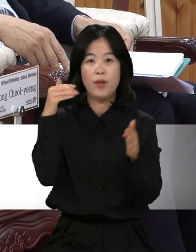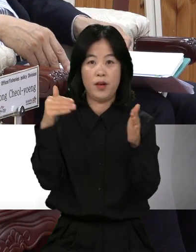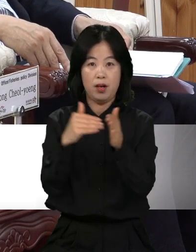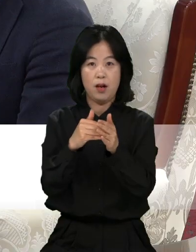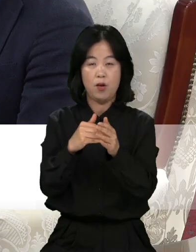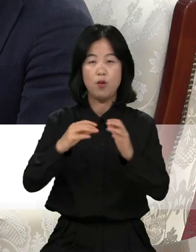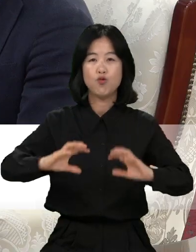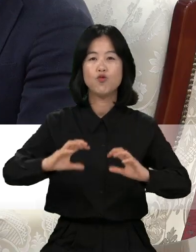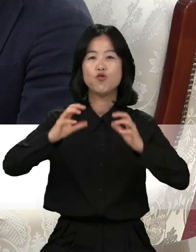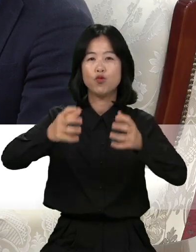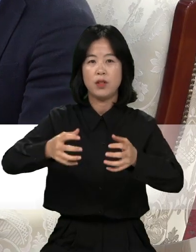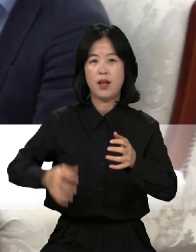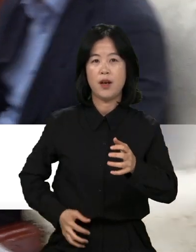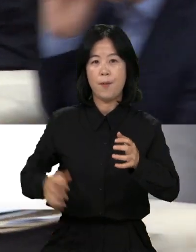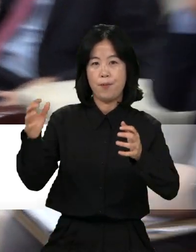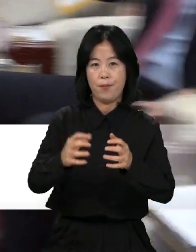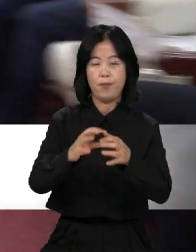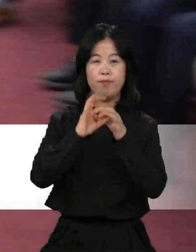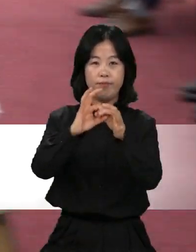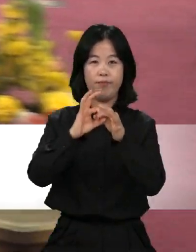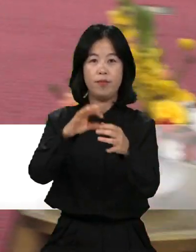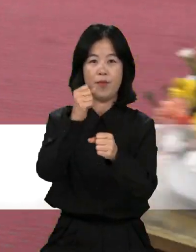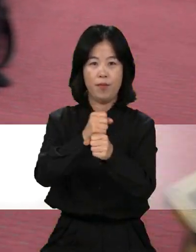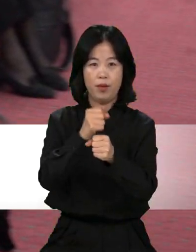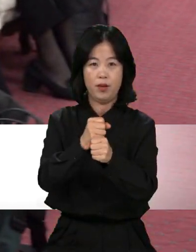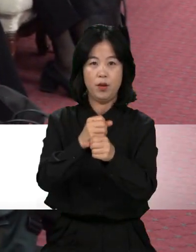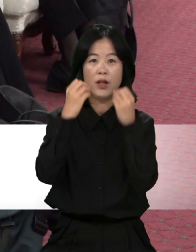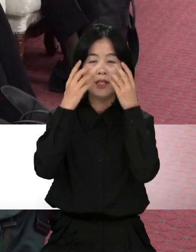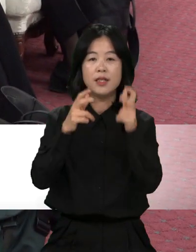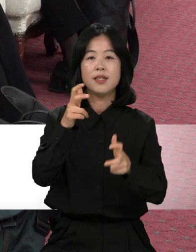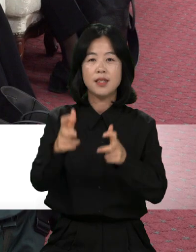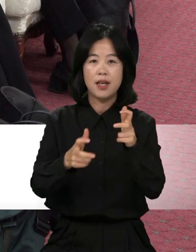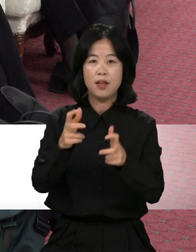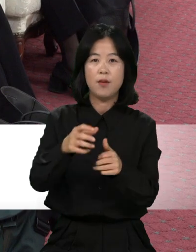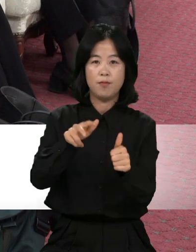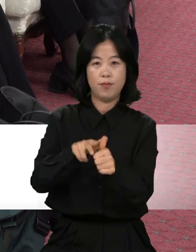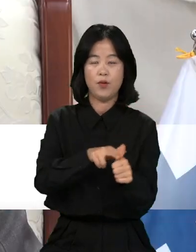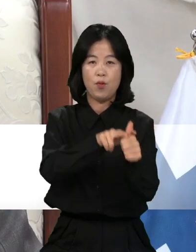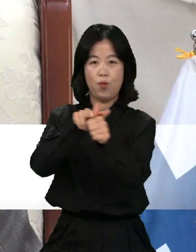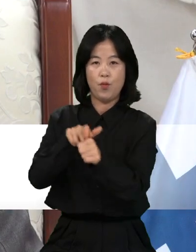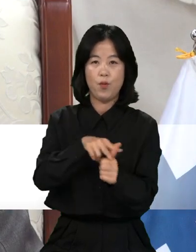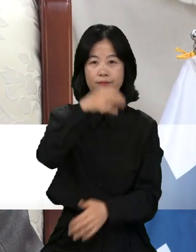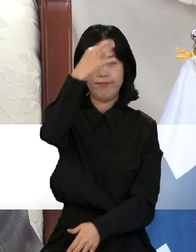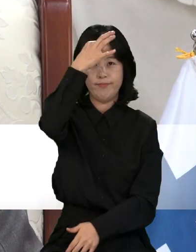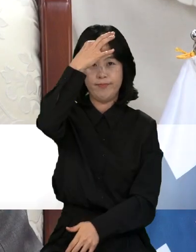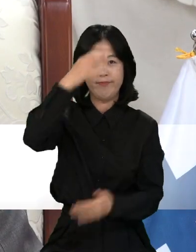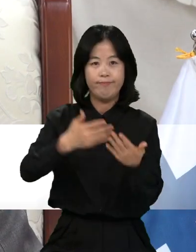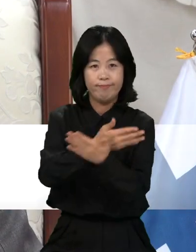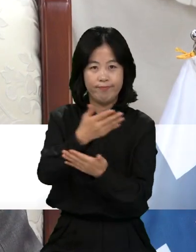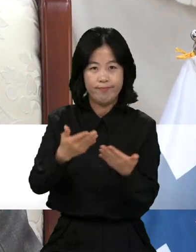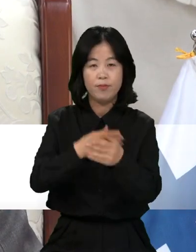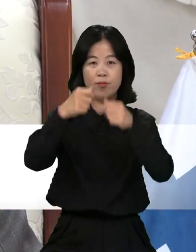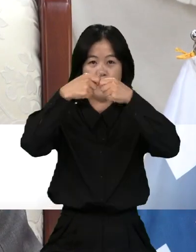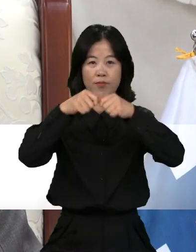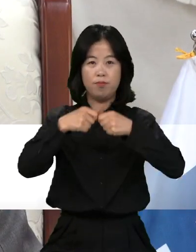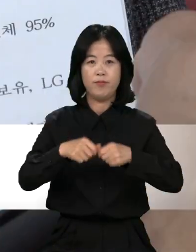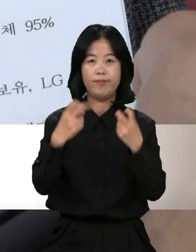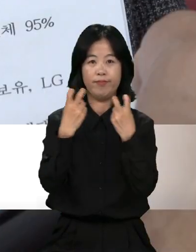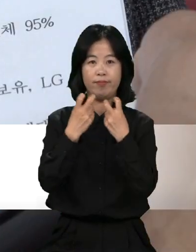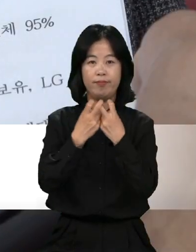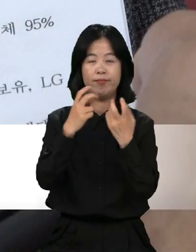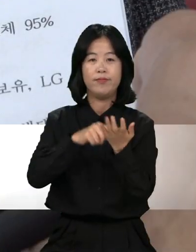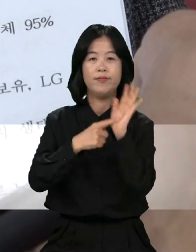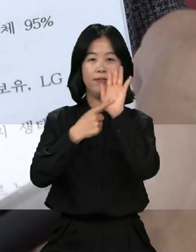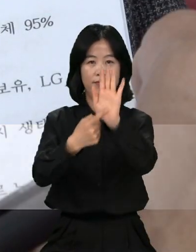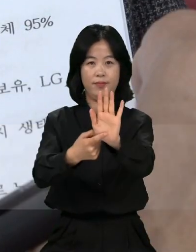추진 현황을 공유하고 북유럽과의 국제협력 네트워크 구축 및 신산업 기술 정보 교류에 대한